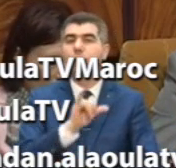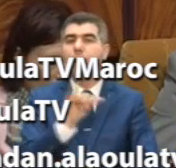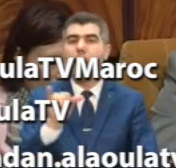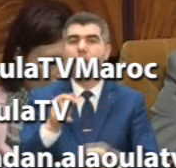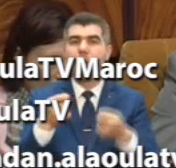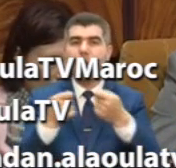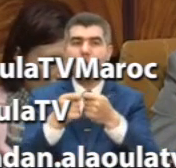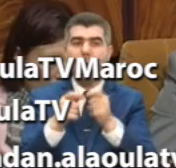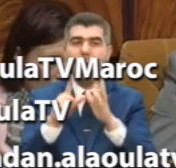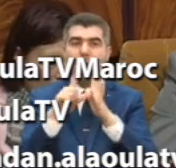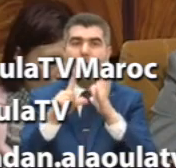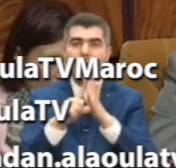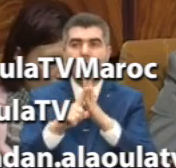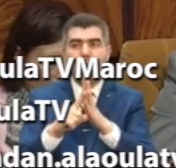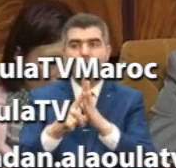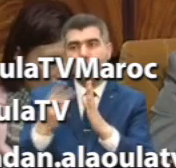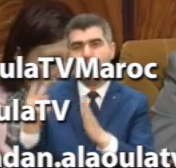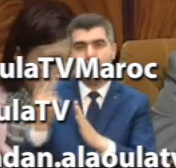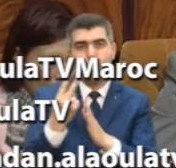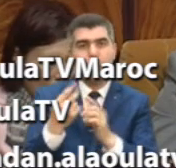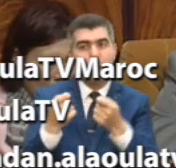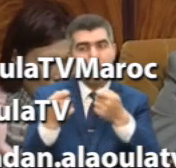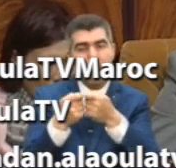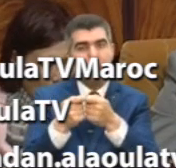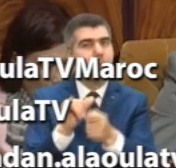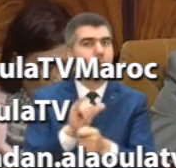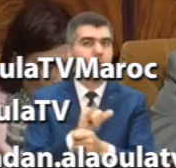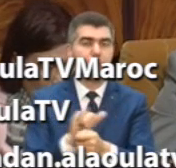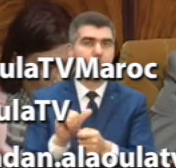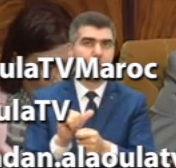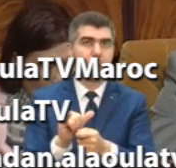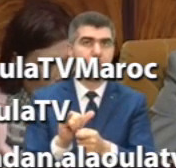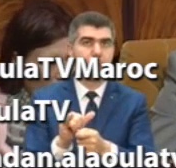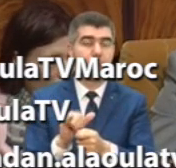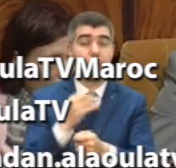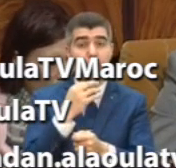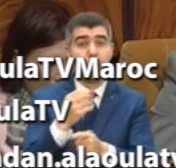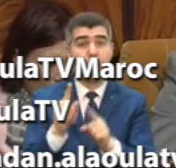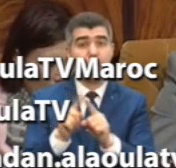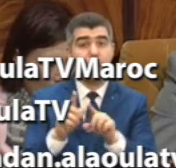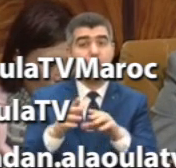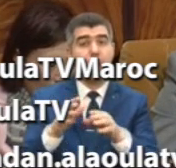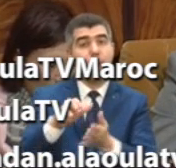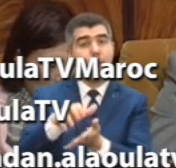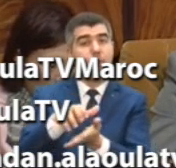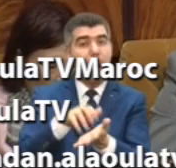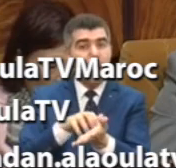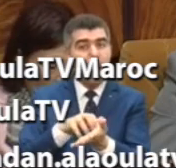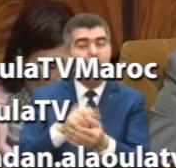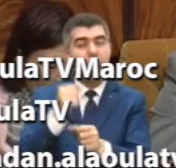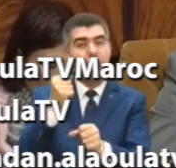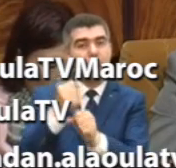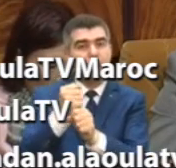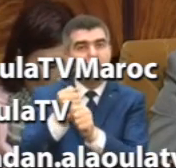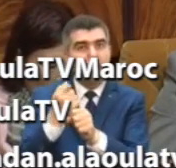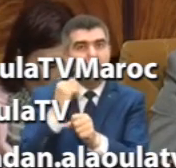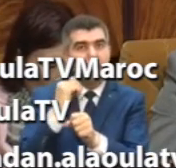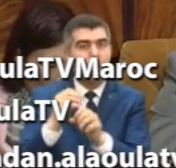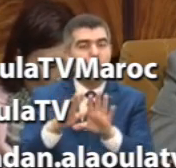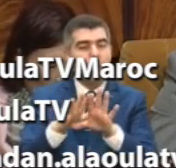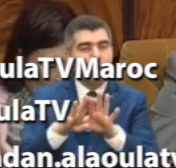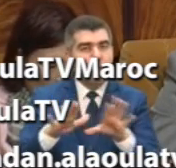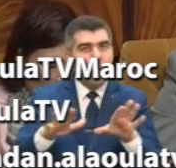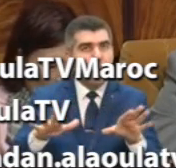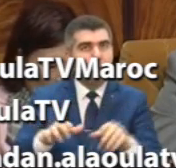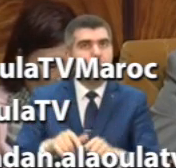القانون تيحكمهم بجوج ونفس الشروط، لانه الانسان اللي هو ملكه فلاح، واما كتطلبوا منه بهذيك الشروط